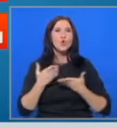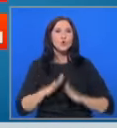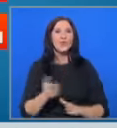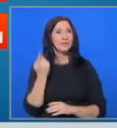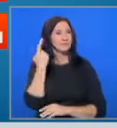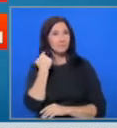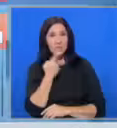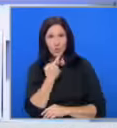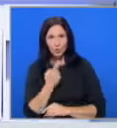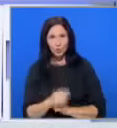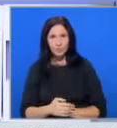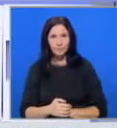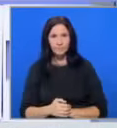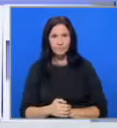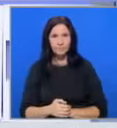година.